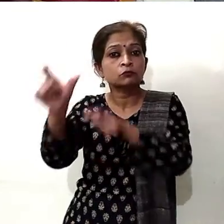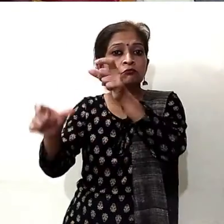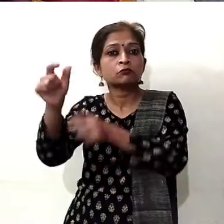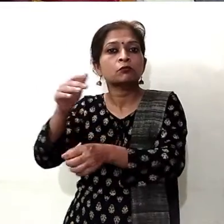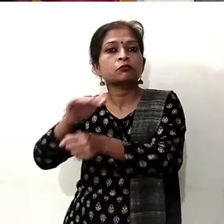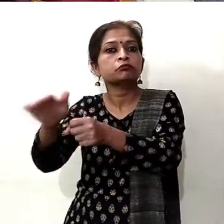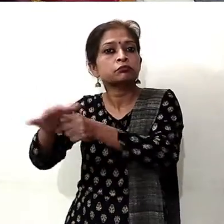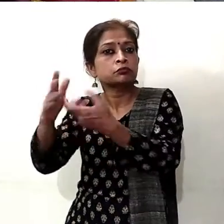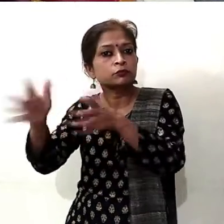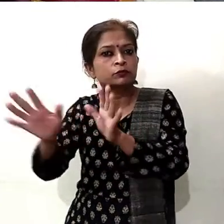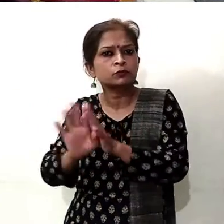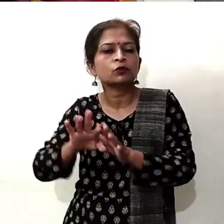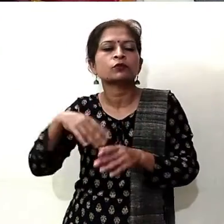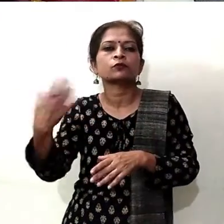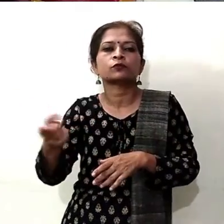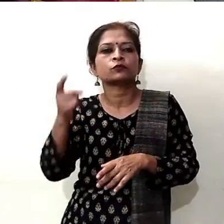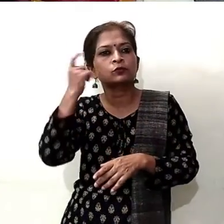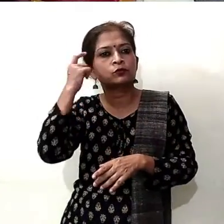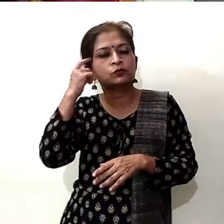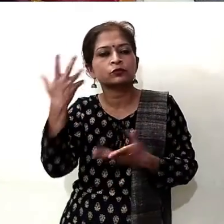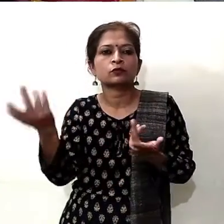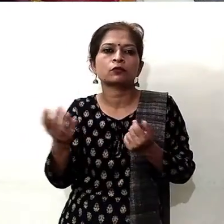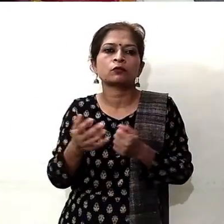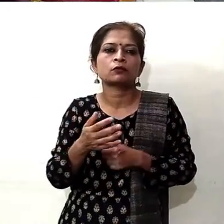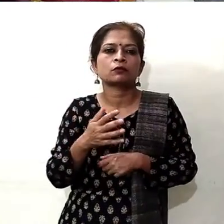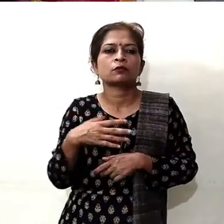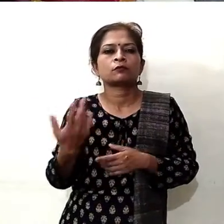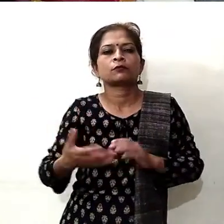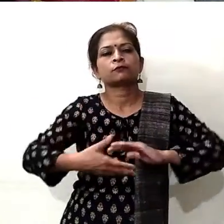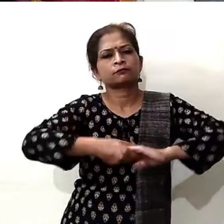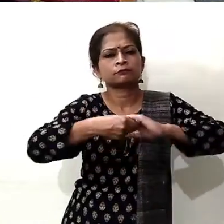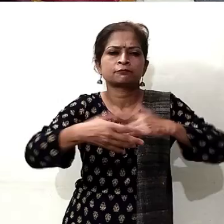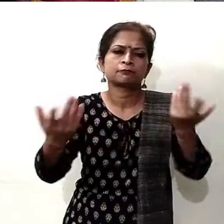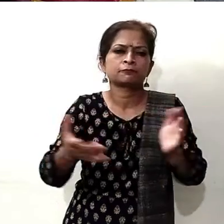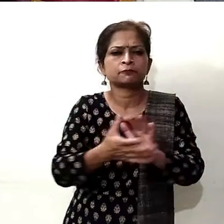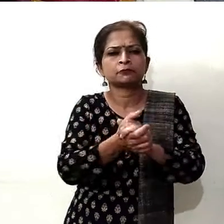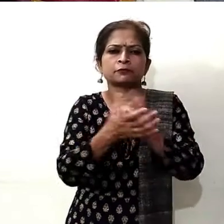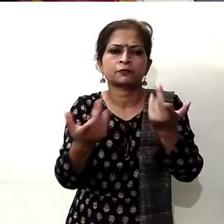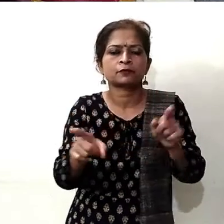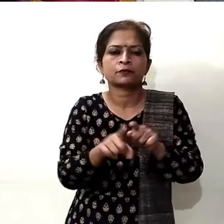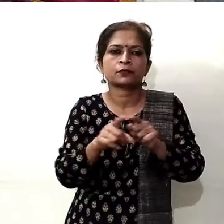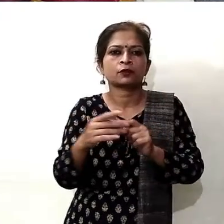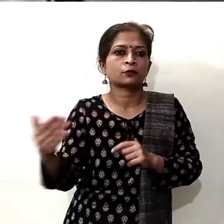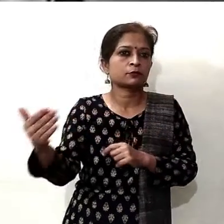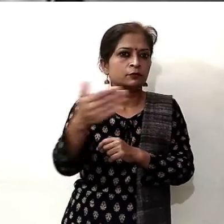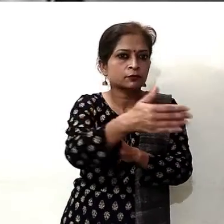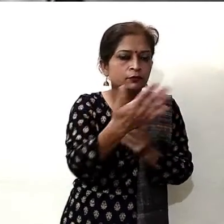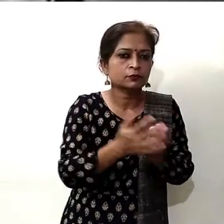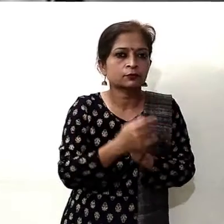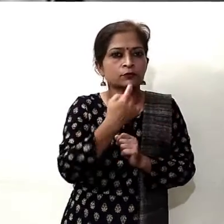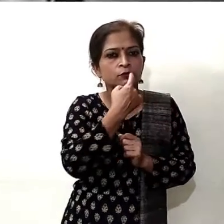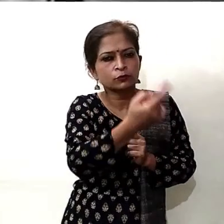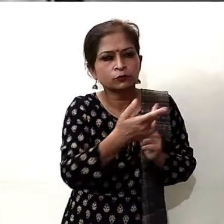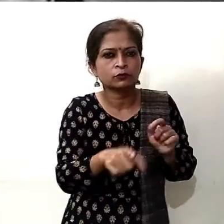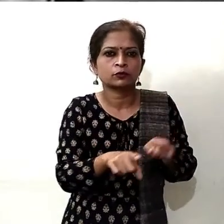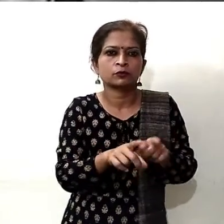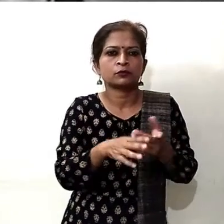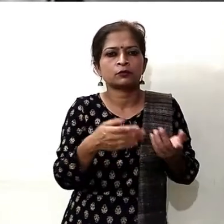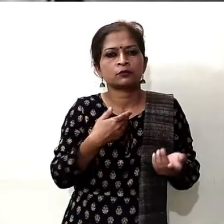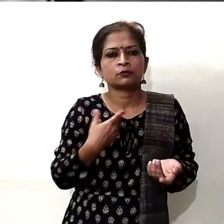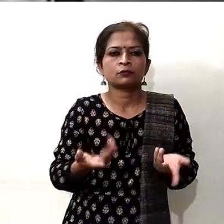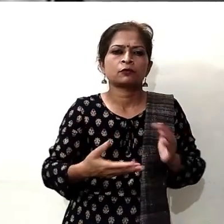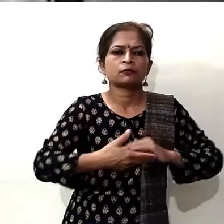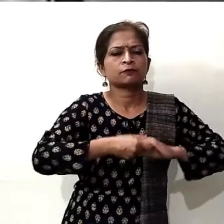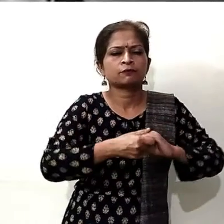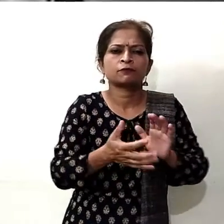लेके अंदर गया। अंदर जाकर क्या बोलता है, अंदर जाके ये बोलता है कि ठीक है मैं शांति प्रस्ताव देने आया हूँ। उस बीच कई एक संदर्भ लिखे गए